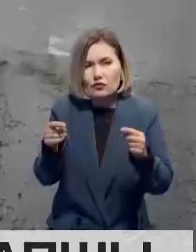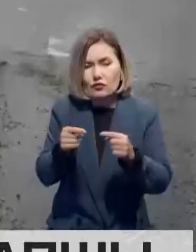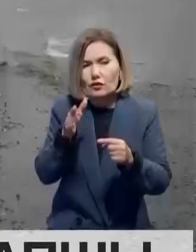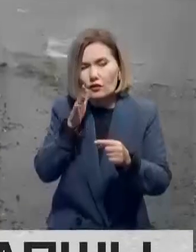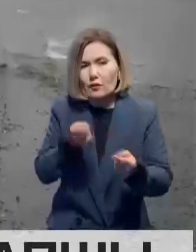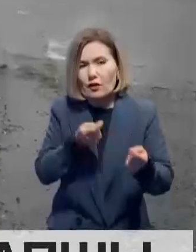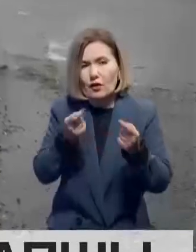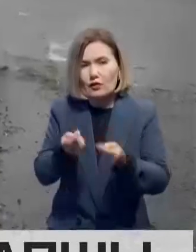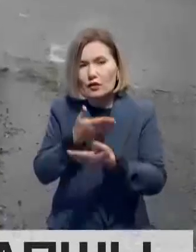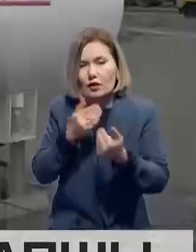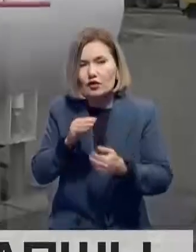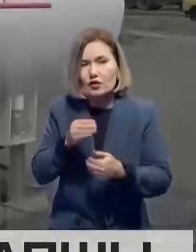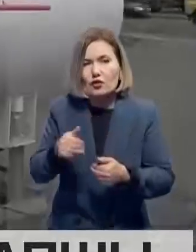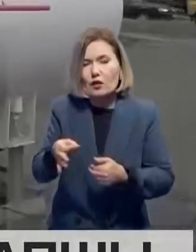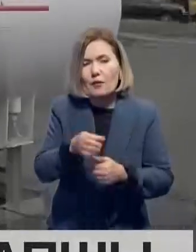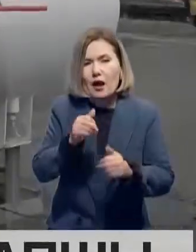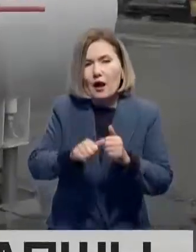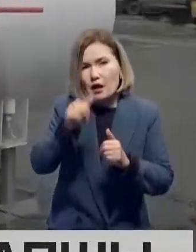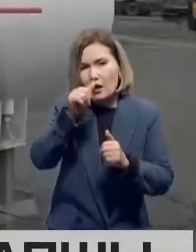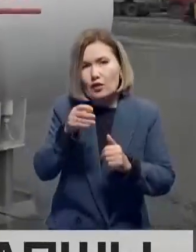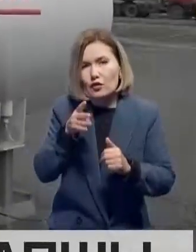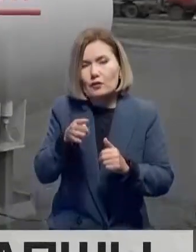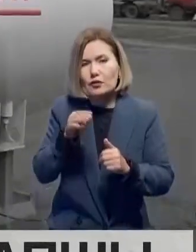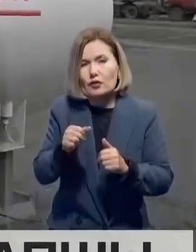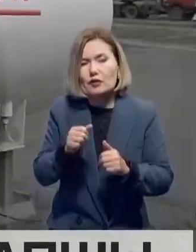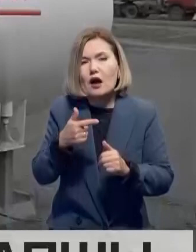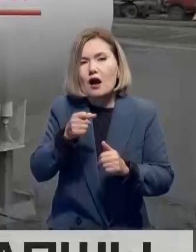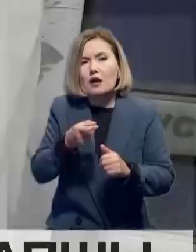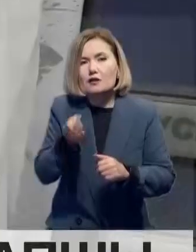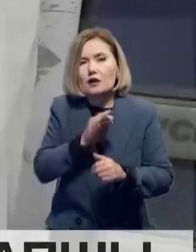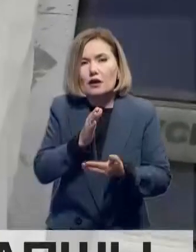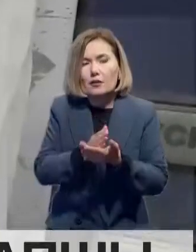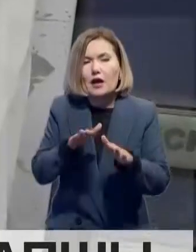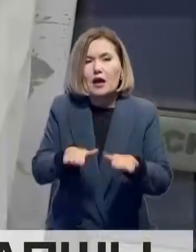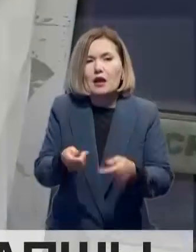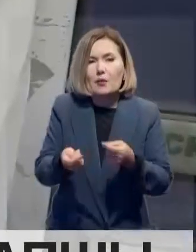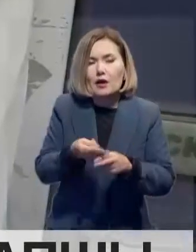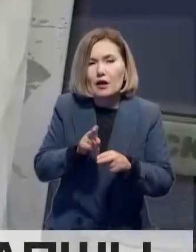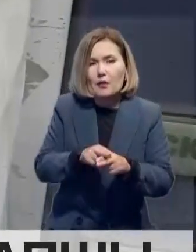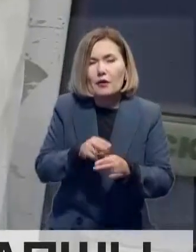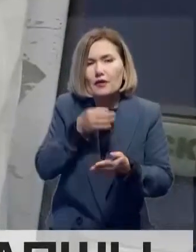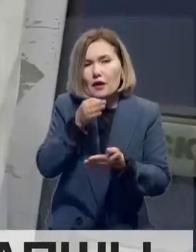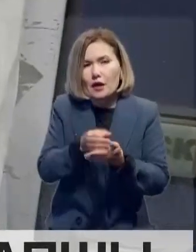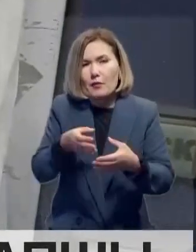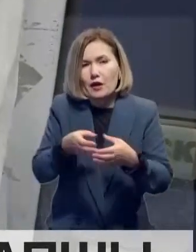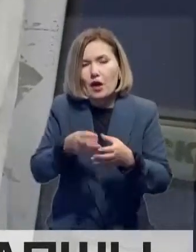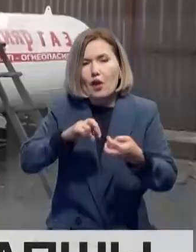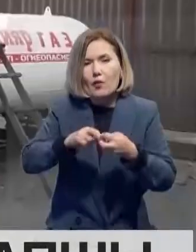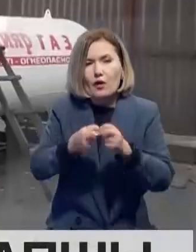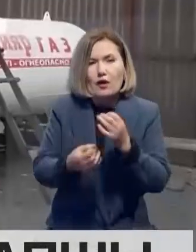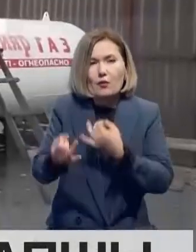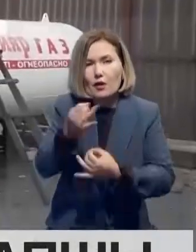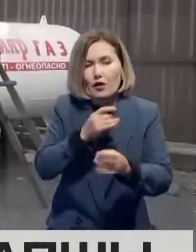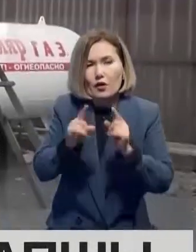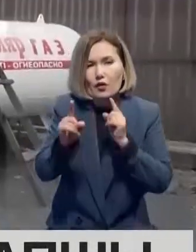жібермеген. Ал Жетісу облысы айына 4000 тоннадан астам көгілдір отын тұтынады. Жергілікті билік өкілдері құзырлы органдармен осы мәселеге орай